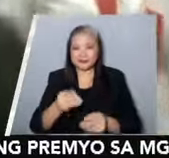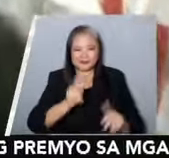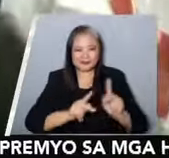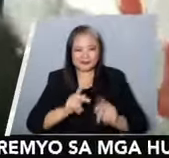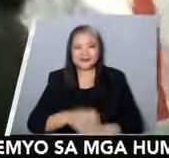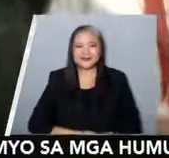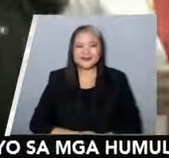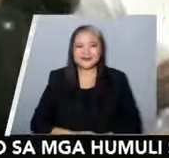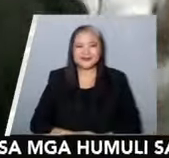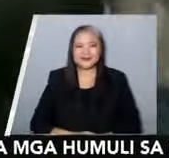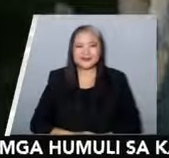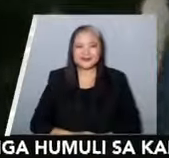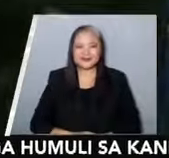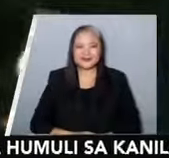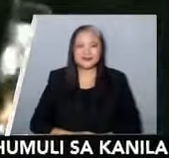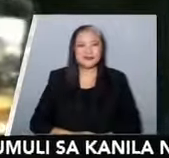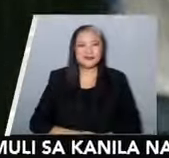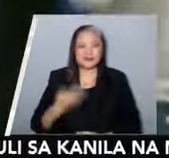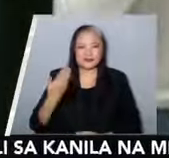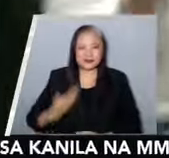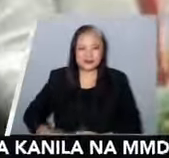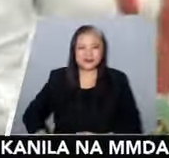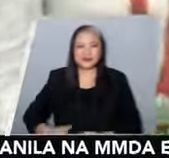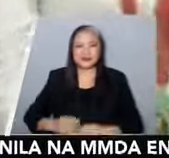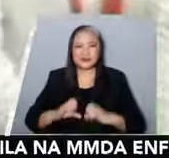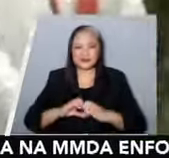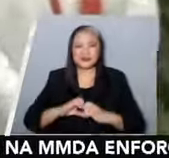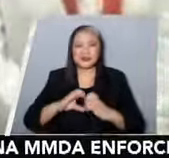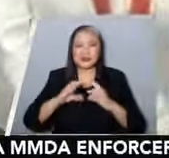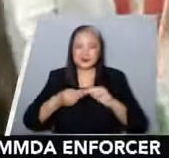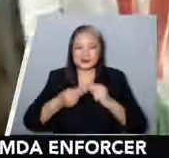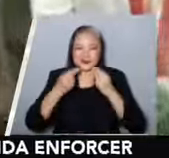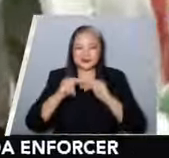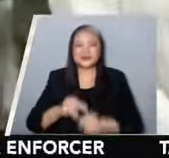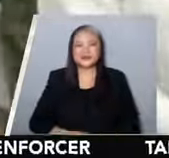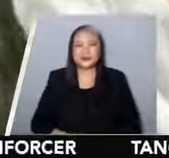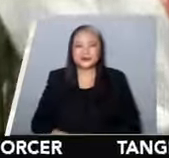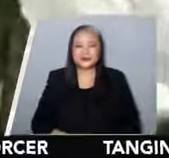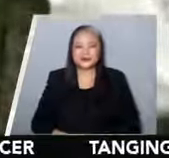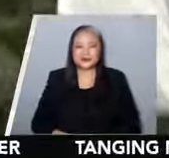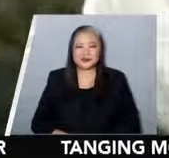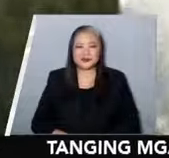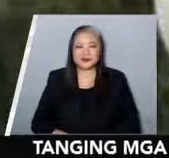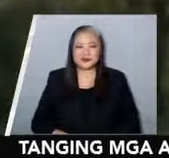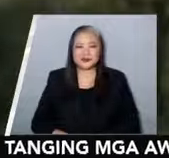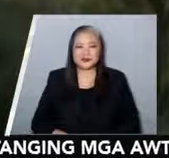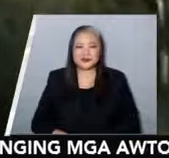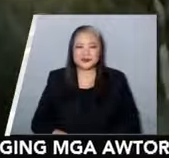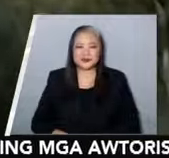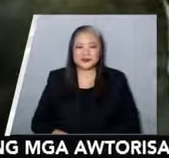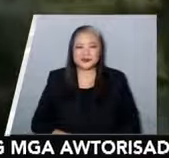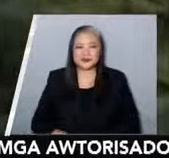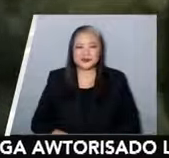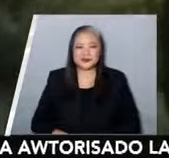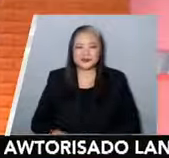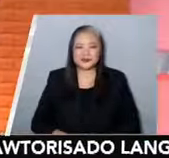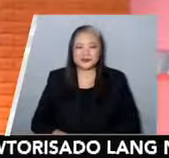Adrian Prietos ng GMA Regional TV 1 Western Visayas para sa GMA Integrated News.